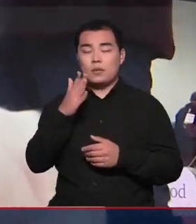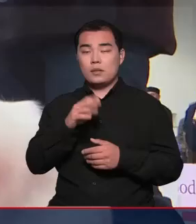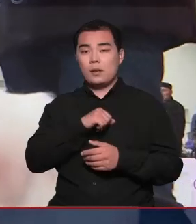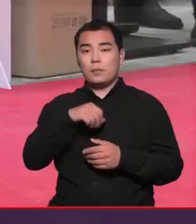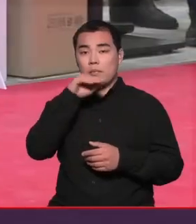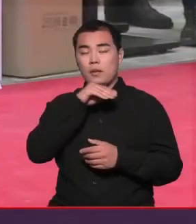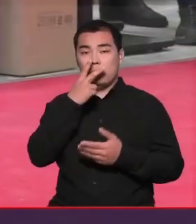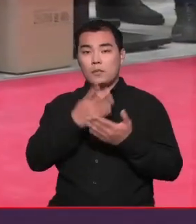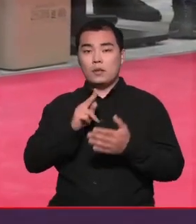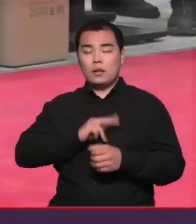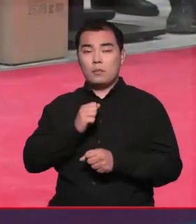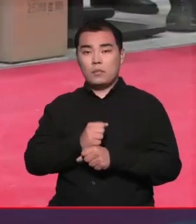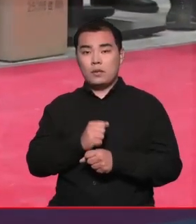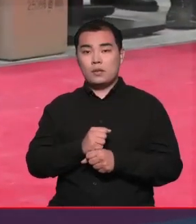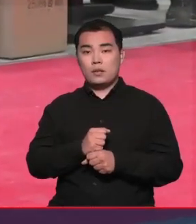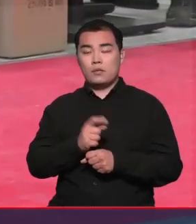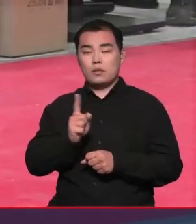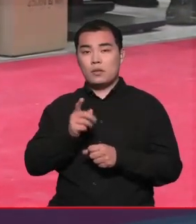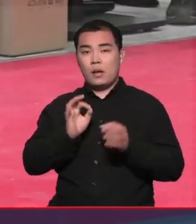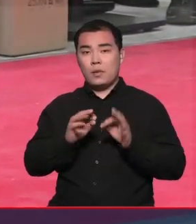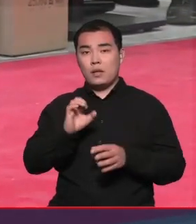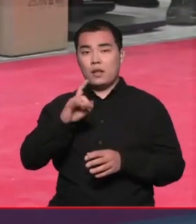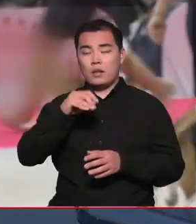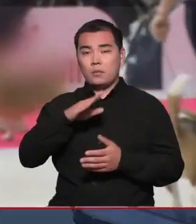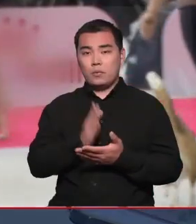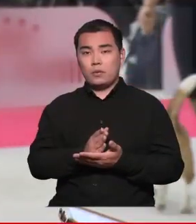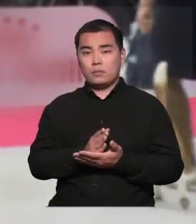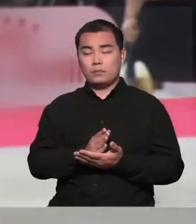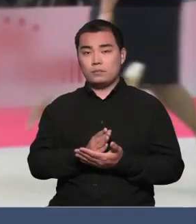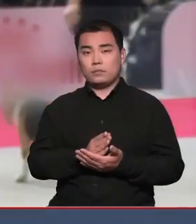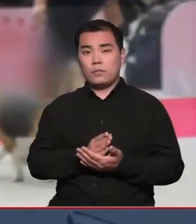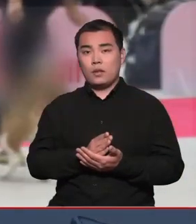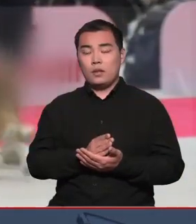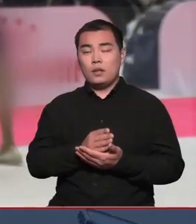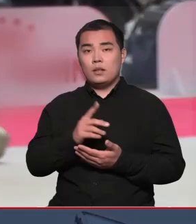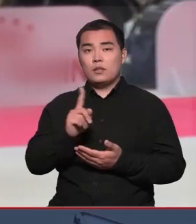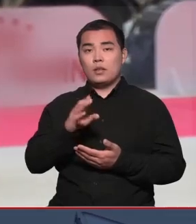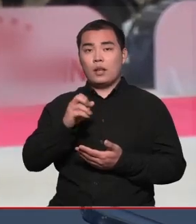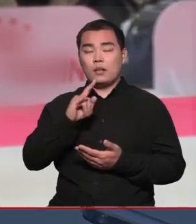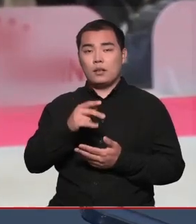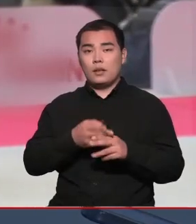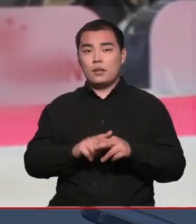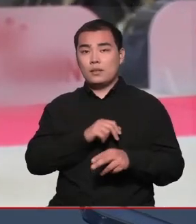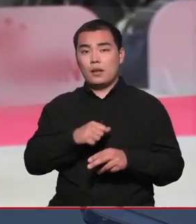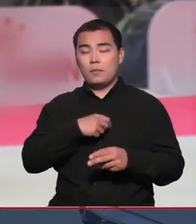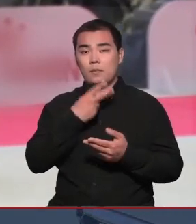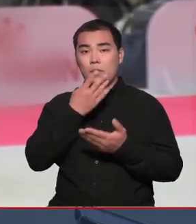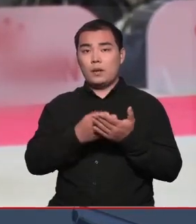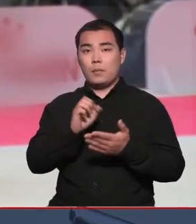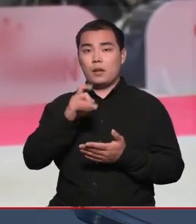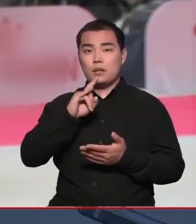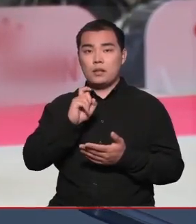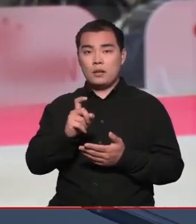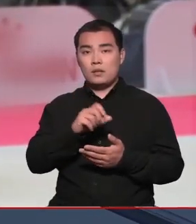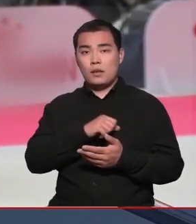соответствие представленных собак разработанным стандартам. Так как казахский тазы является представителем борзых, это